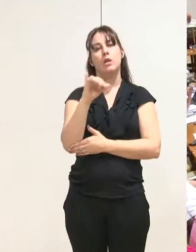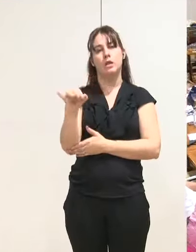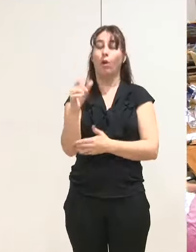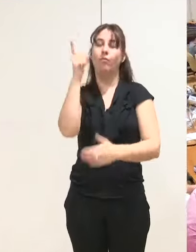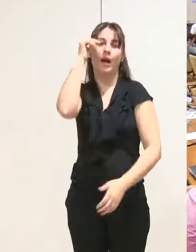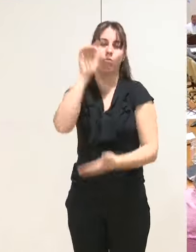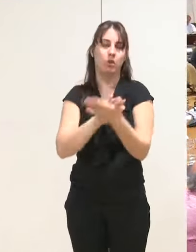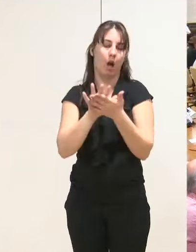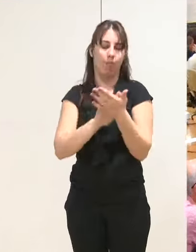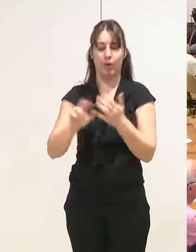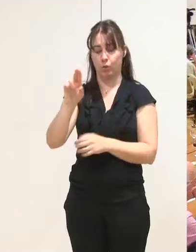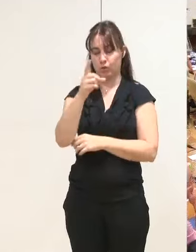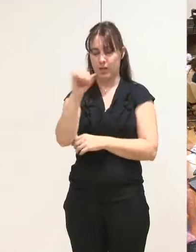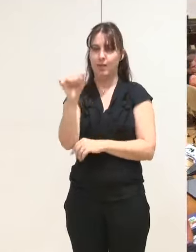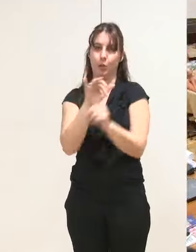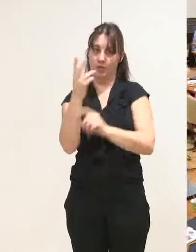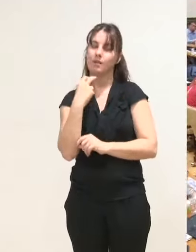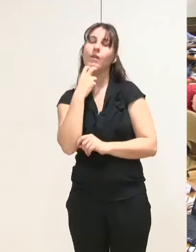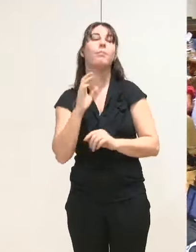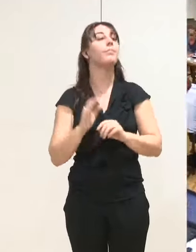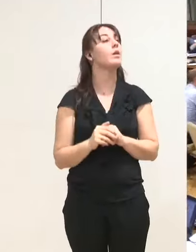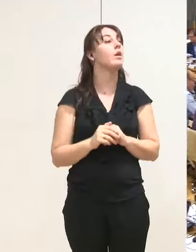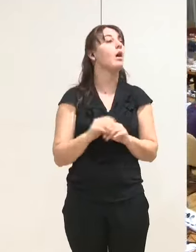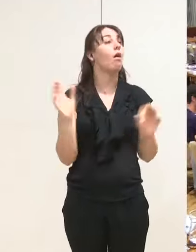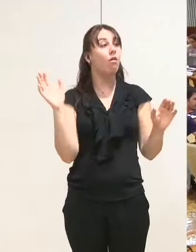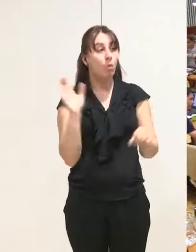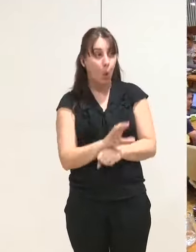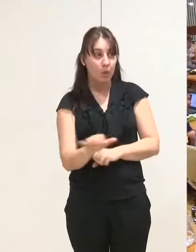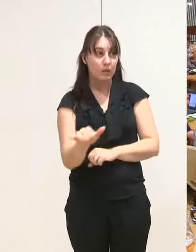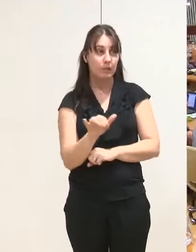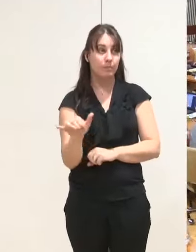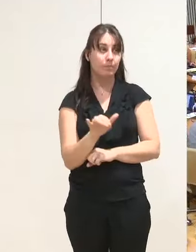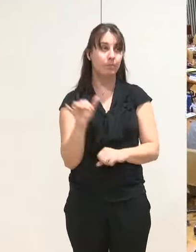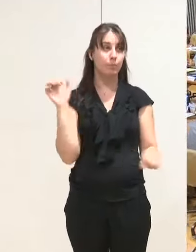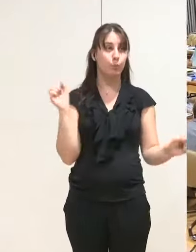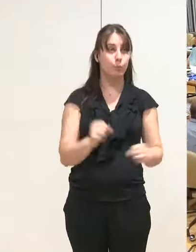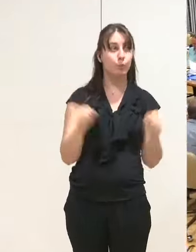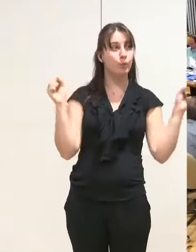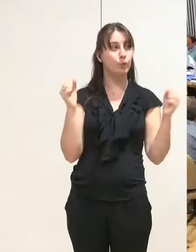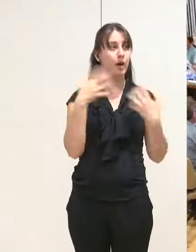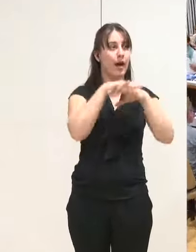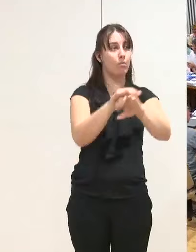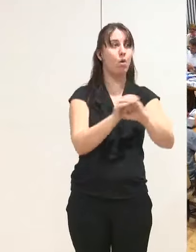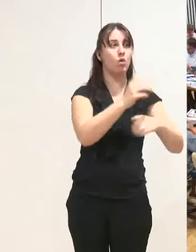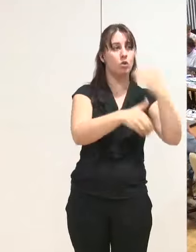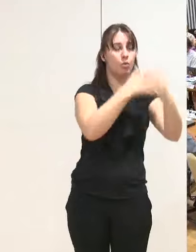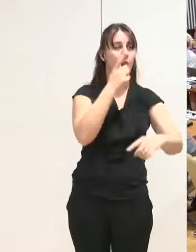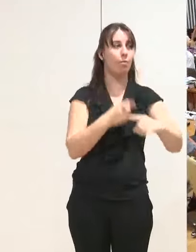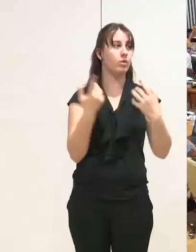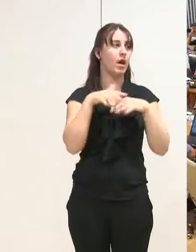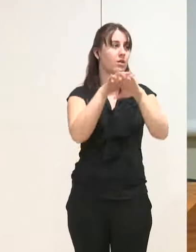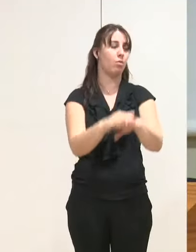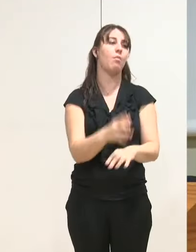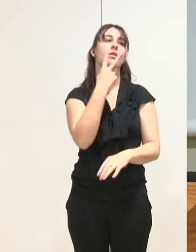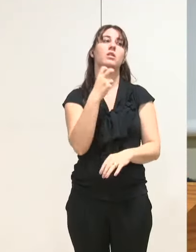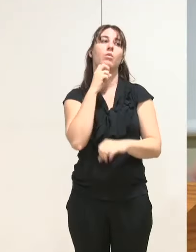républicain udi société civile qui qui vote contre qui vote pour rassemblement de gauche et de progrès rassemblement citoyen